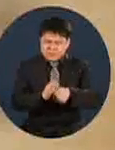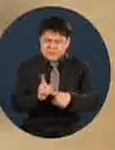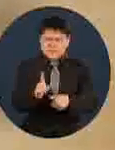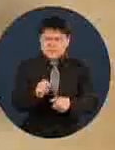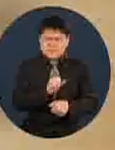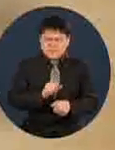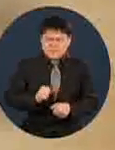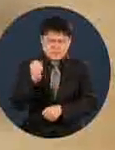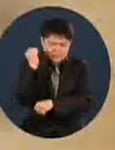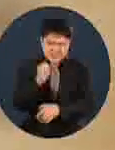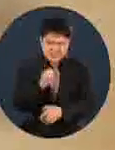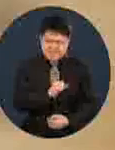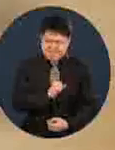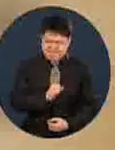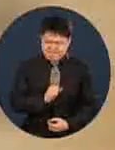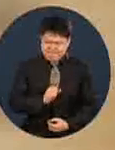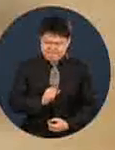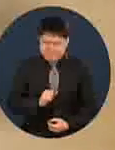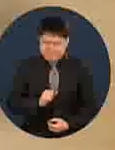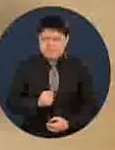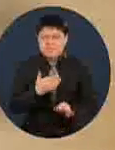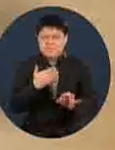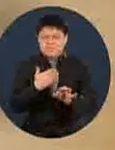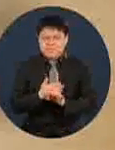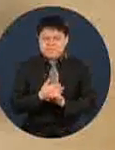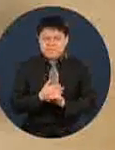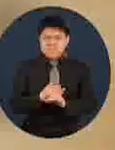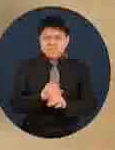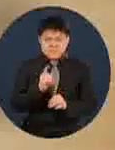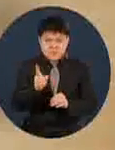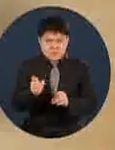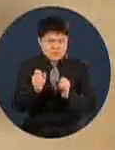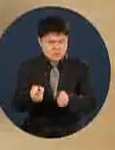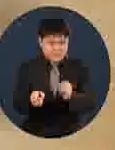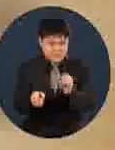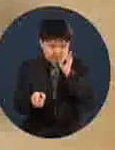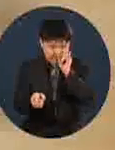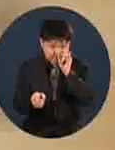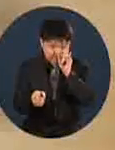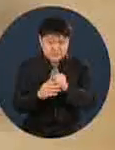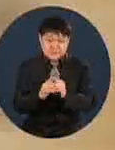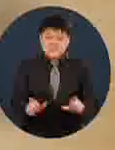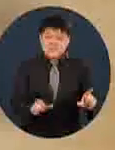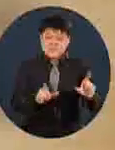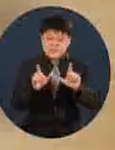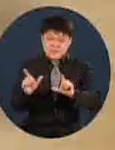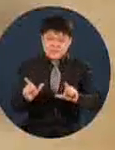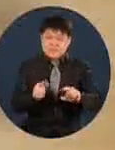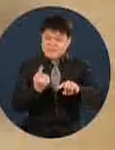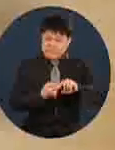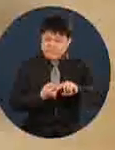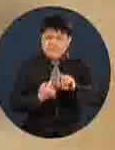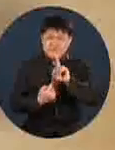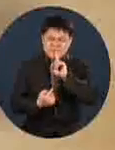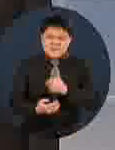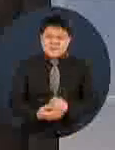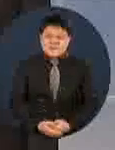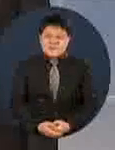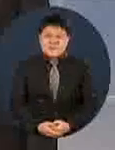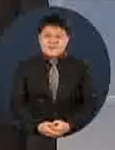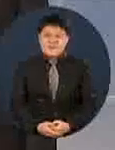하죠. 참고 또 참다 보면 일기일회 분명 기회는 옵니다. 인생살이도 이와 같다고 생각됩니다.